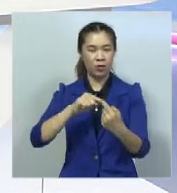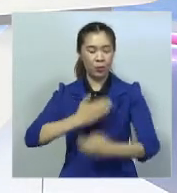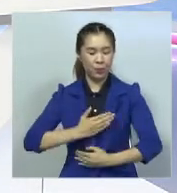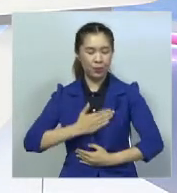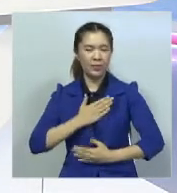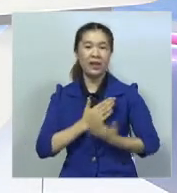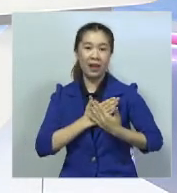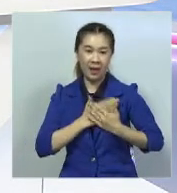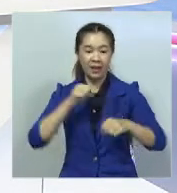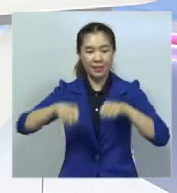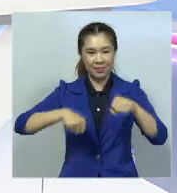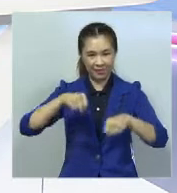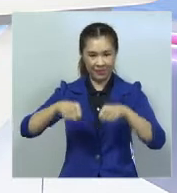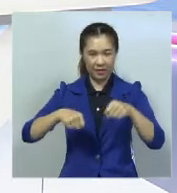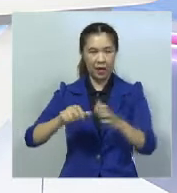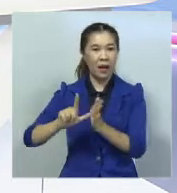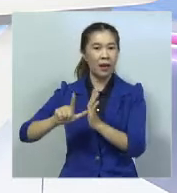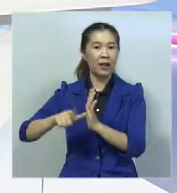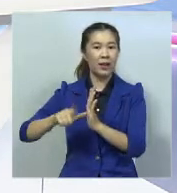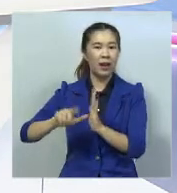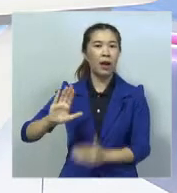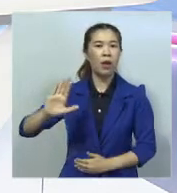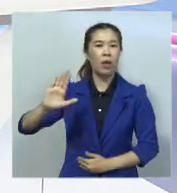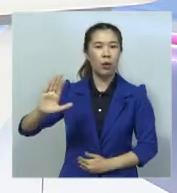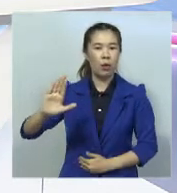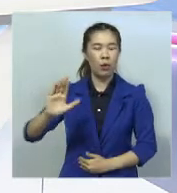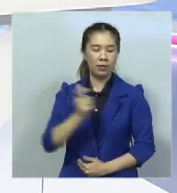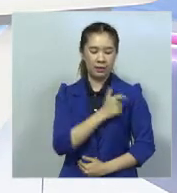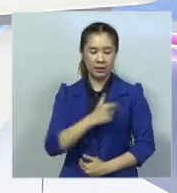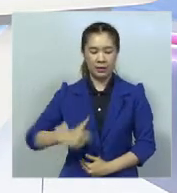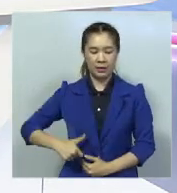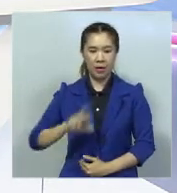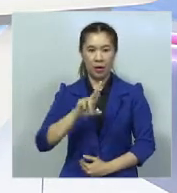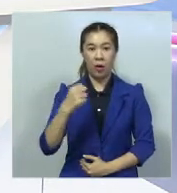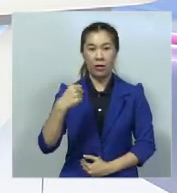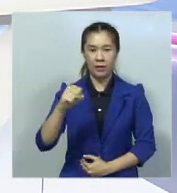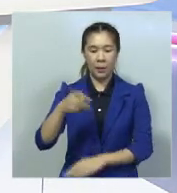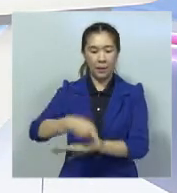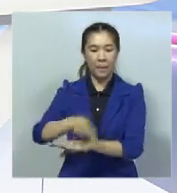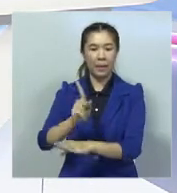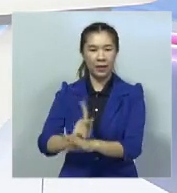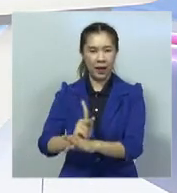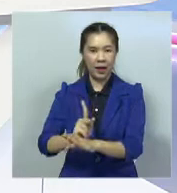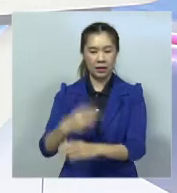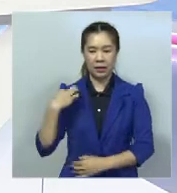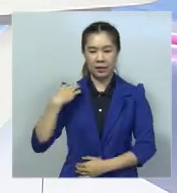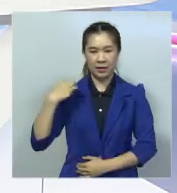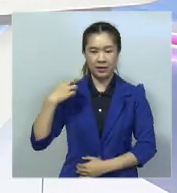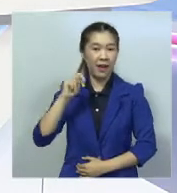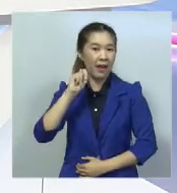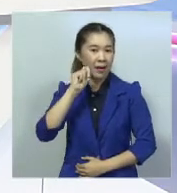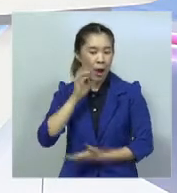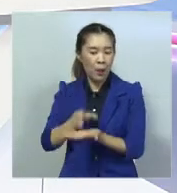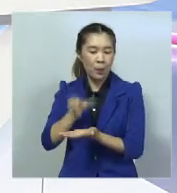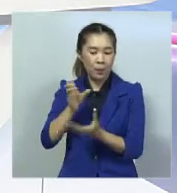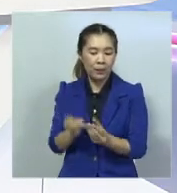ไอรักค่ะซึ่งวันนี้นะคะราชเลขานุการในพระองค์สมเด็จพระเจ้าอยู่หัวเป็นประธานในพิธีมอบเสื้อพระราชทานและน้ำดื่มพระรา